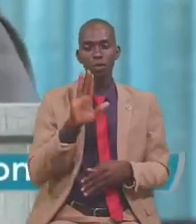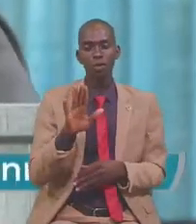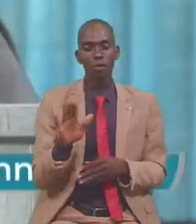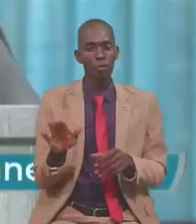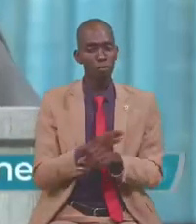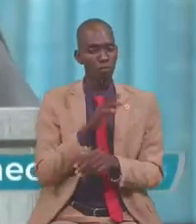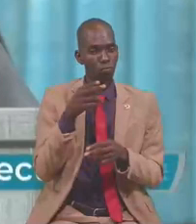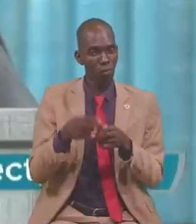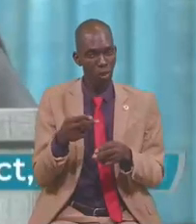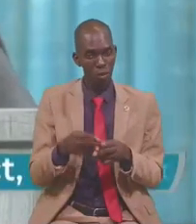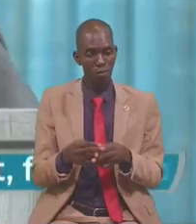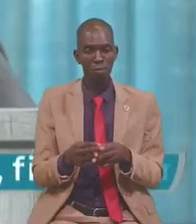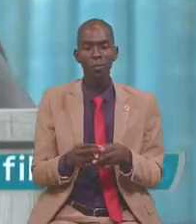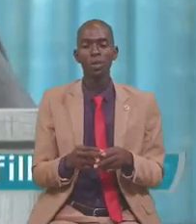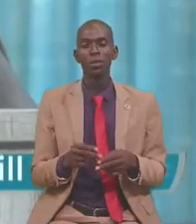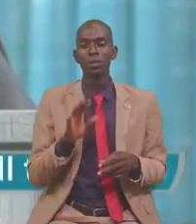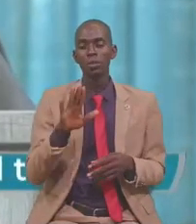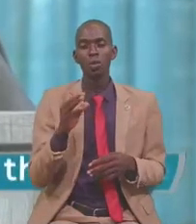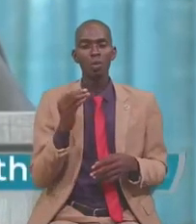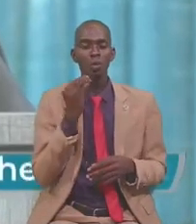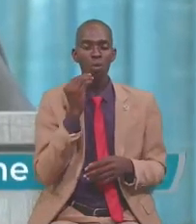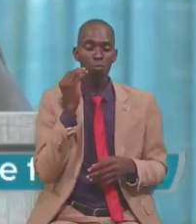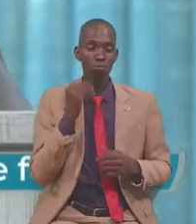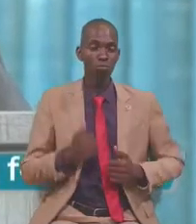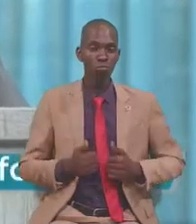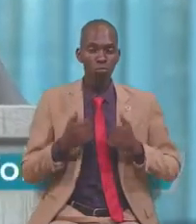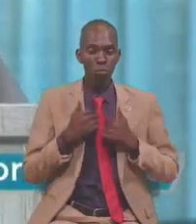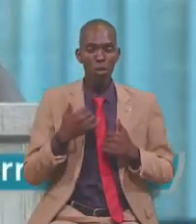leur nom, les adresses, toutes leurs coordonnées.